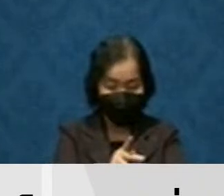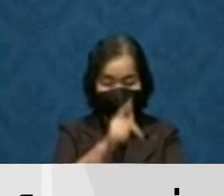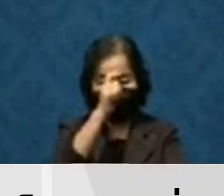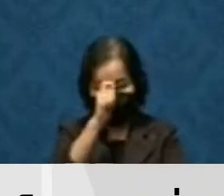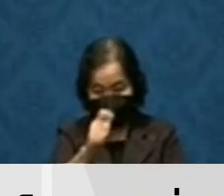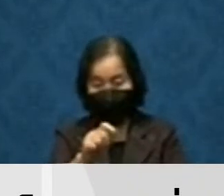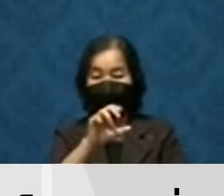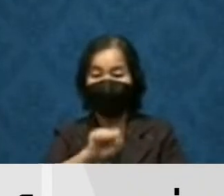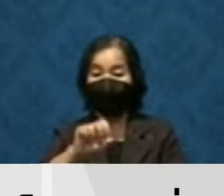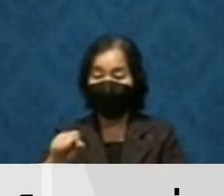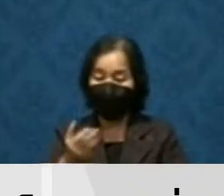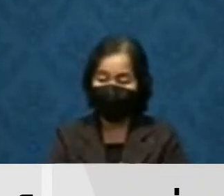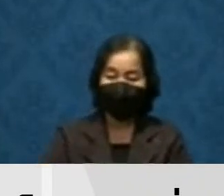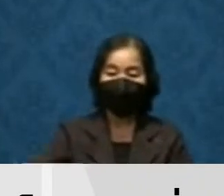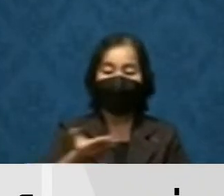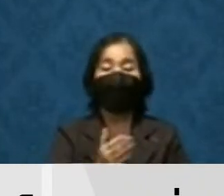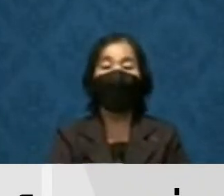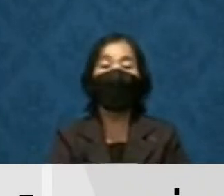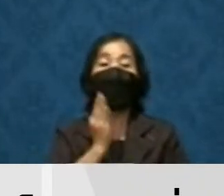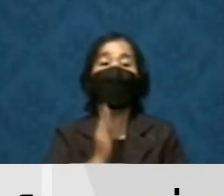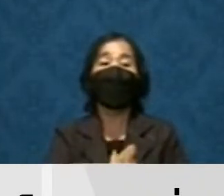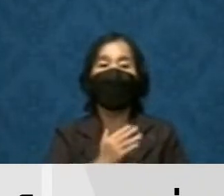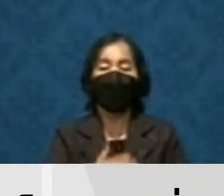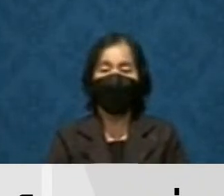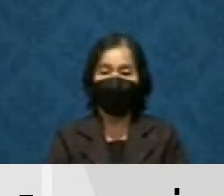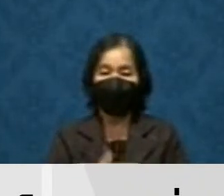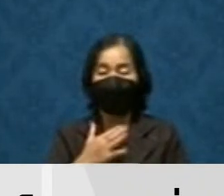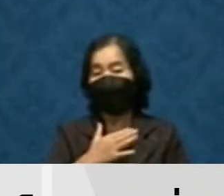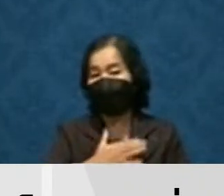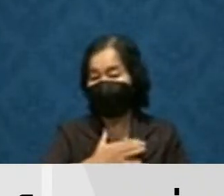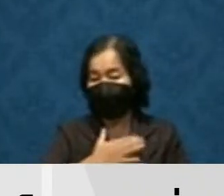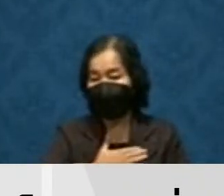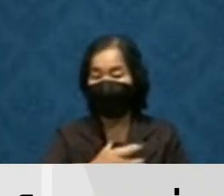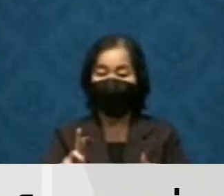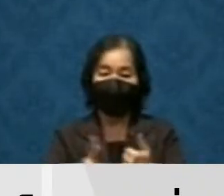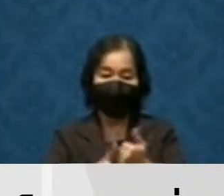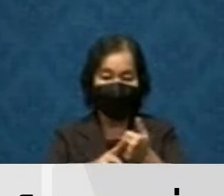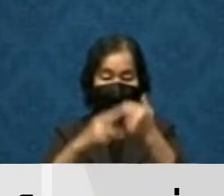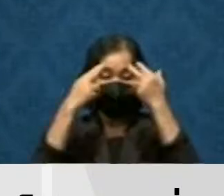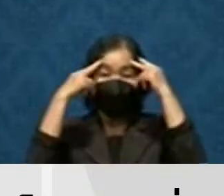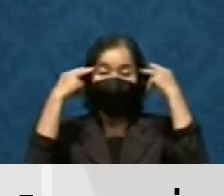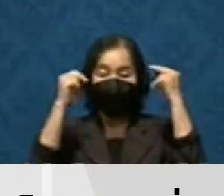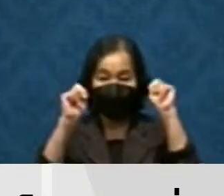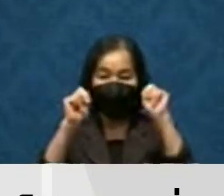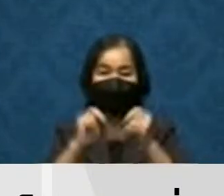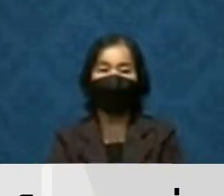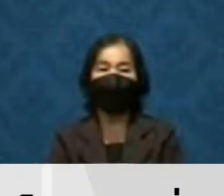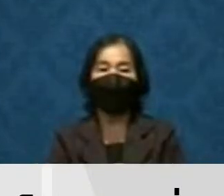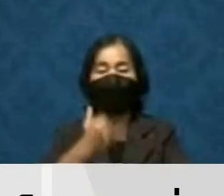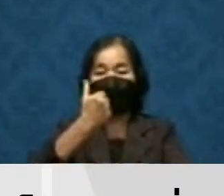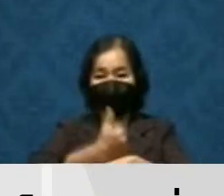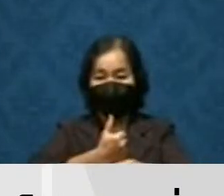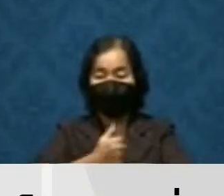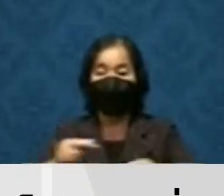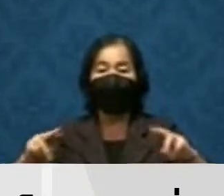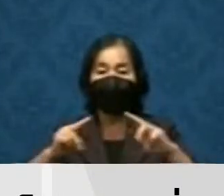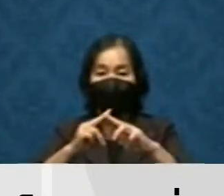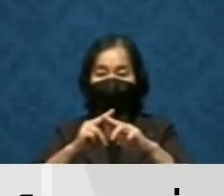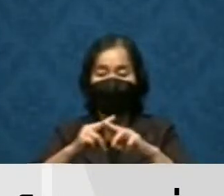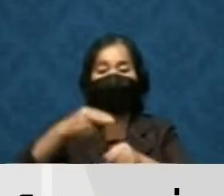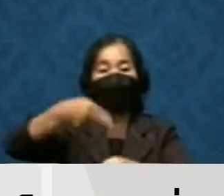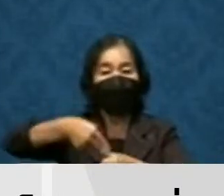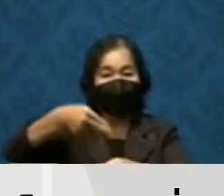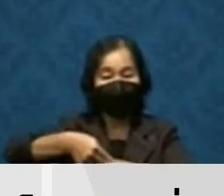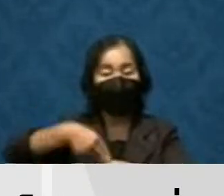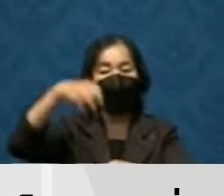ทำนึงถึงจะมีทรัพยากรโดยทั่วถึงคุ้มค่ามีประสิทธิภาพอันนี้ก็เป็นคำที่จะพูดอยู่เป็นประจำเวลาครับ